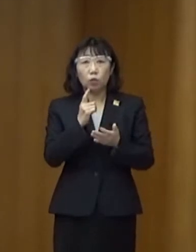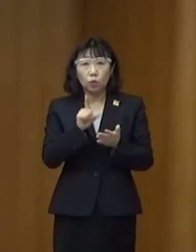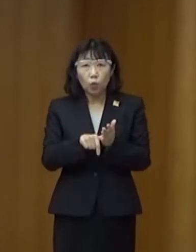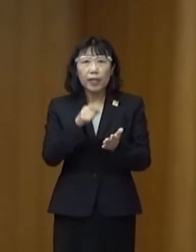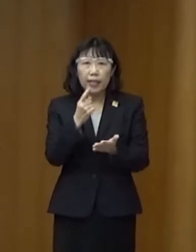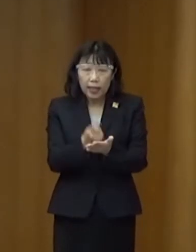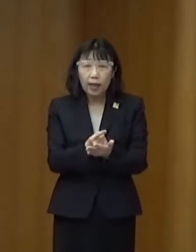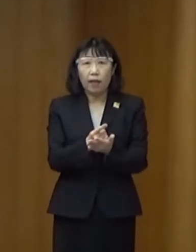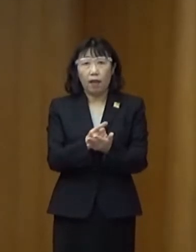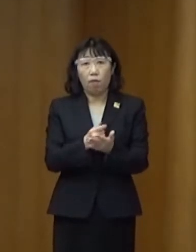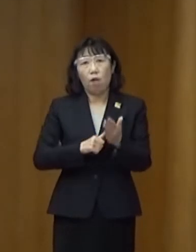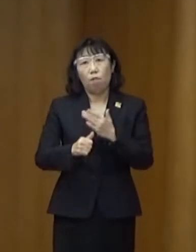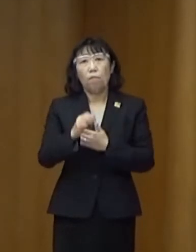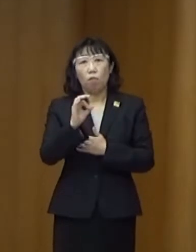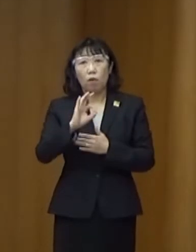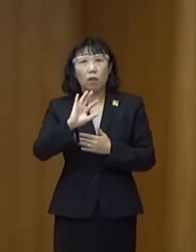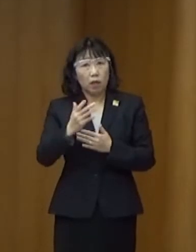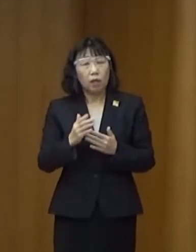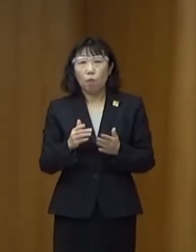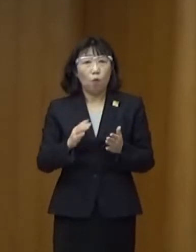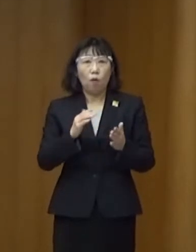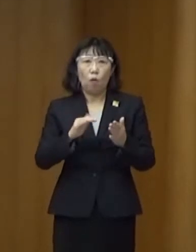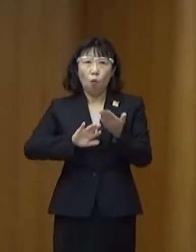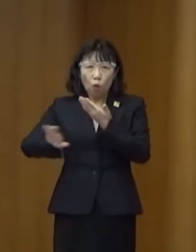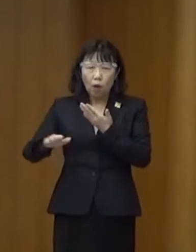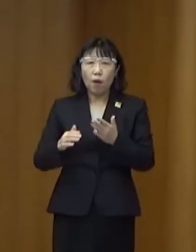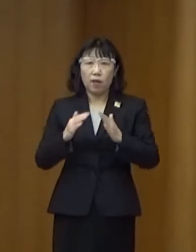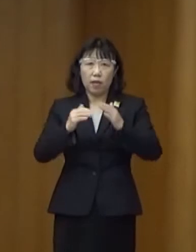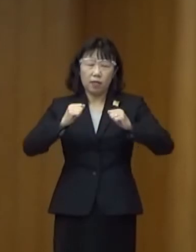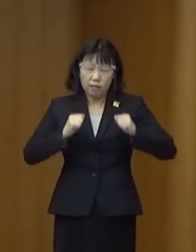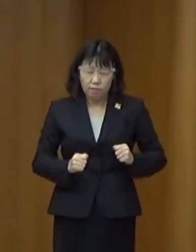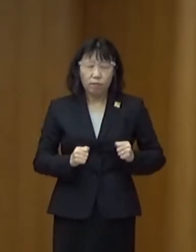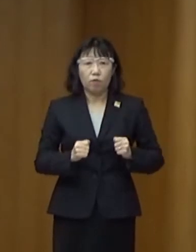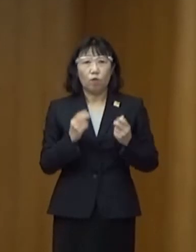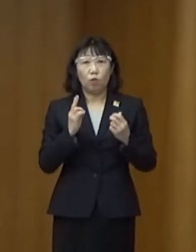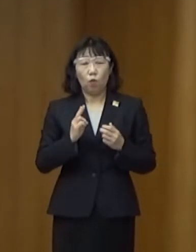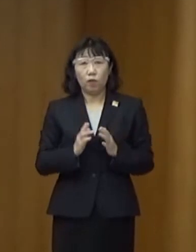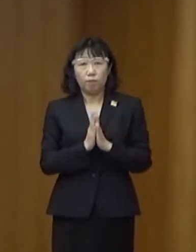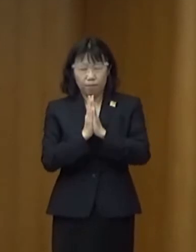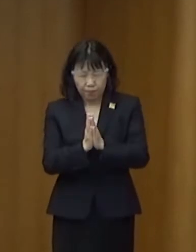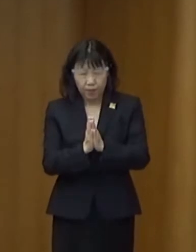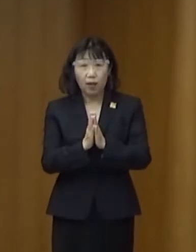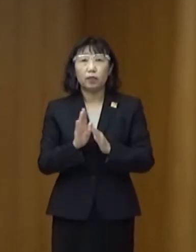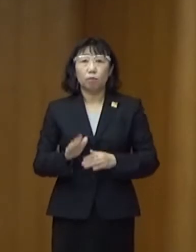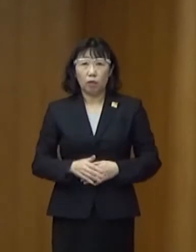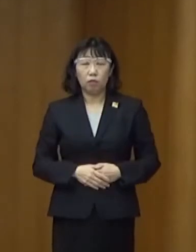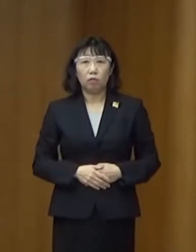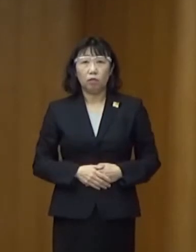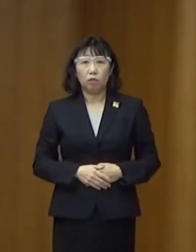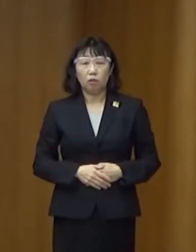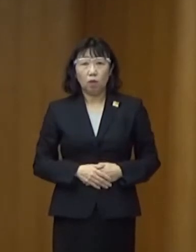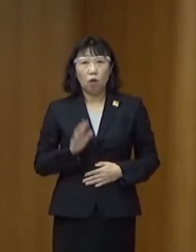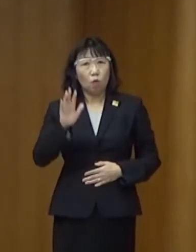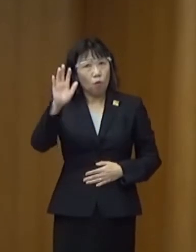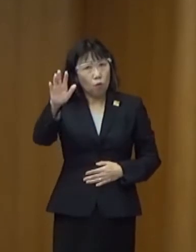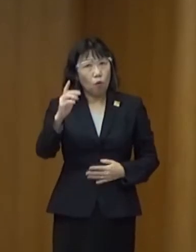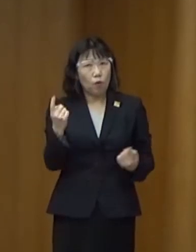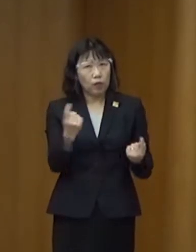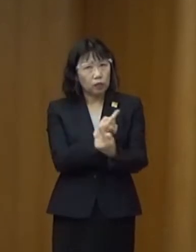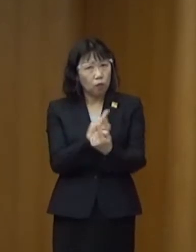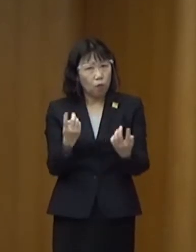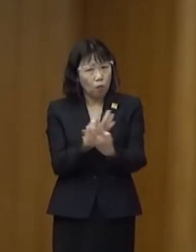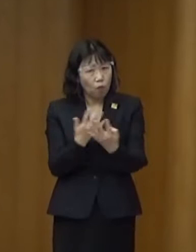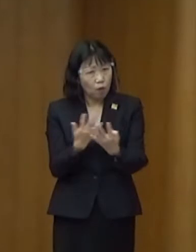自粛、往来の自粛、これを徹底してください。今後、人流が減少せ